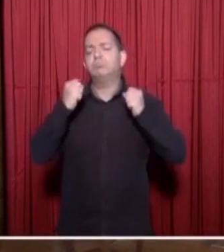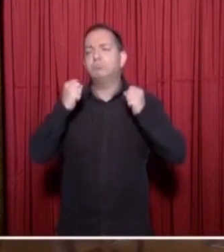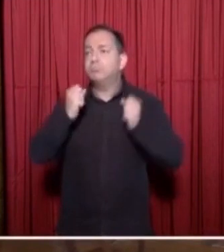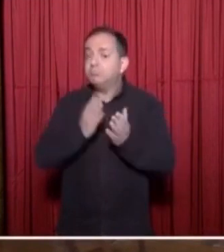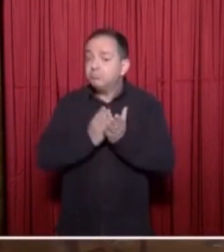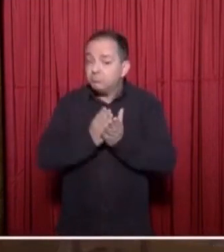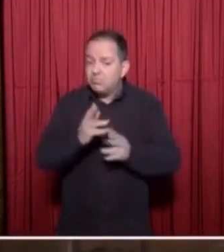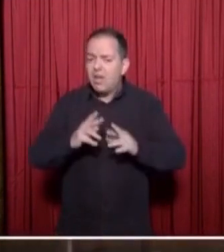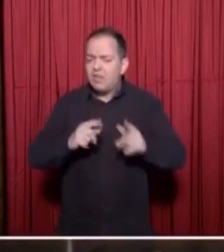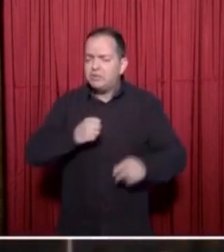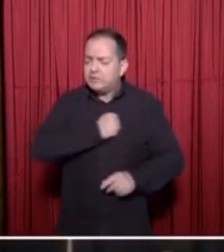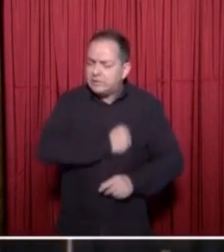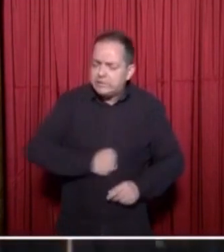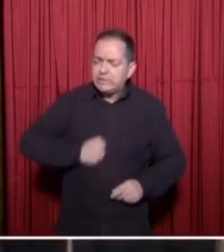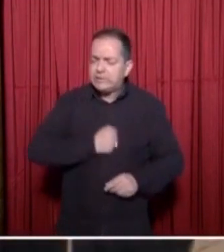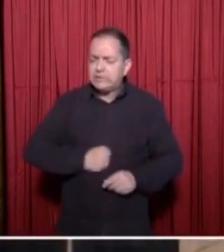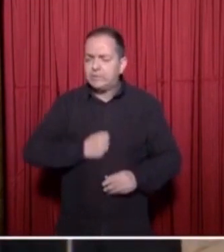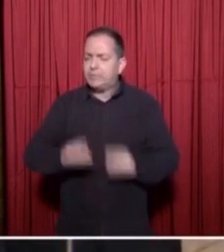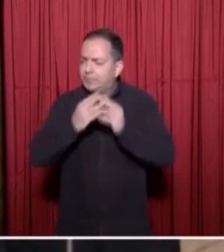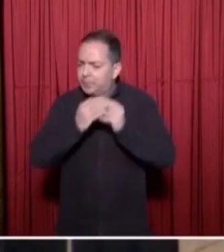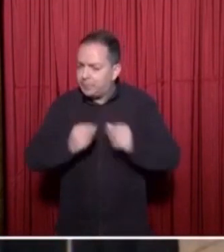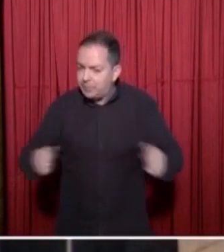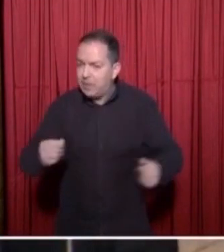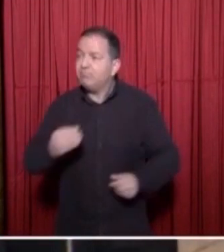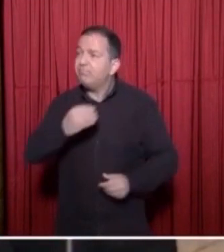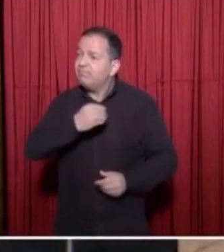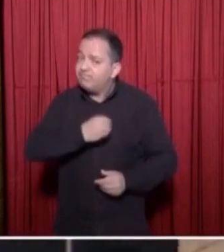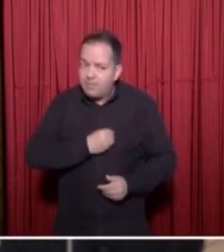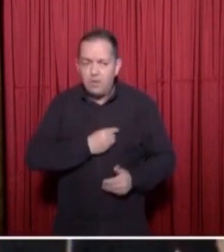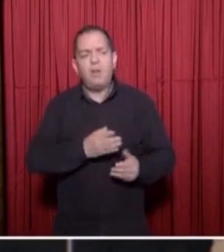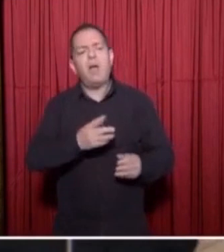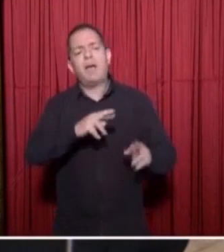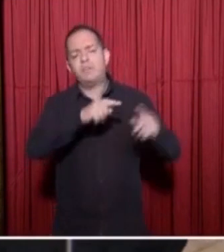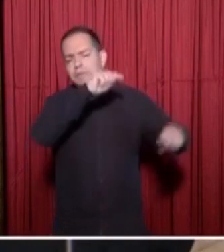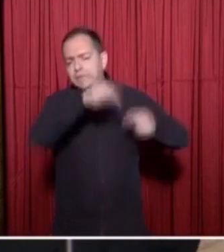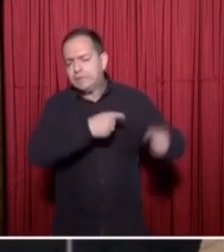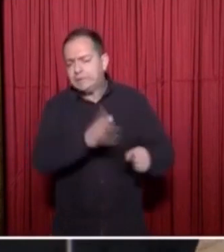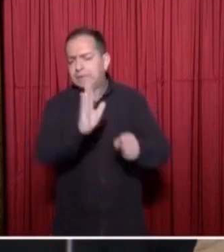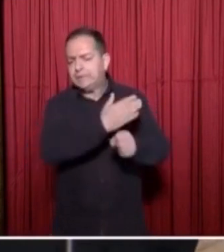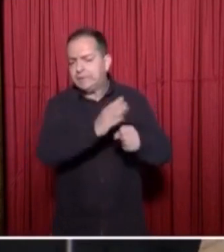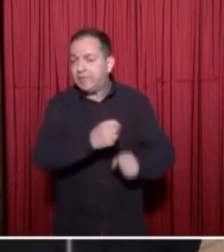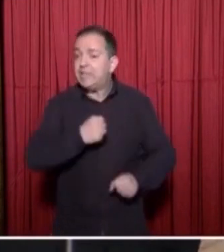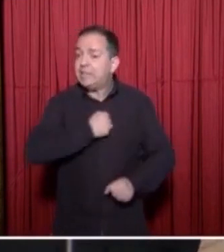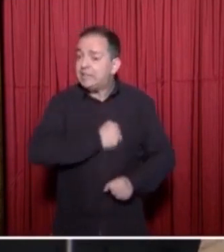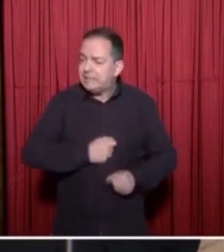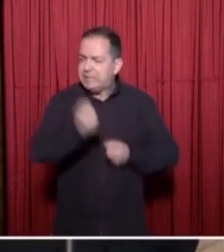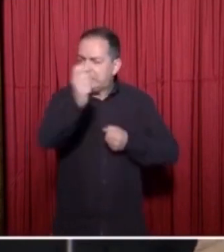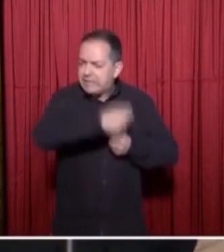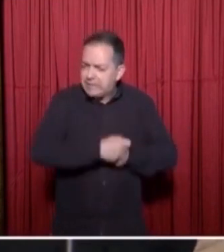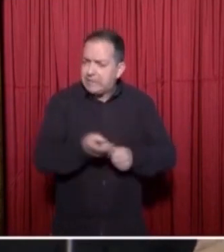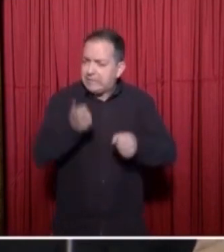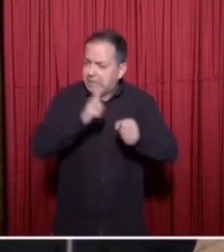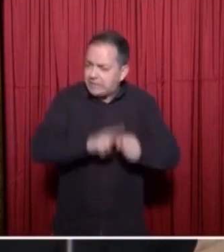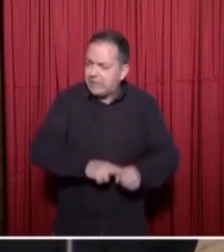σου εξάξεις εκλείψεως την ψυχή μου, και εν το ελέη σου εξολεθρεύσεις εχθρούς μου, και απολύεις πάντα στους λίβοντας την ψυχή μου, ότι